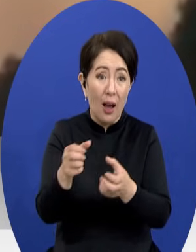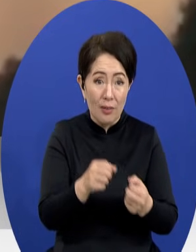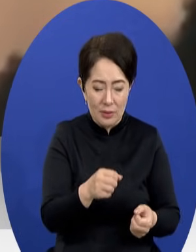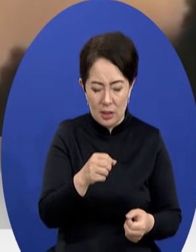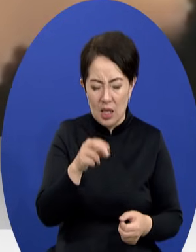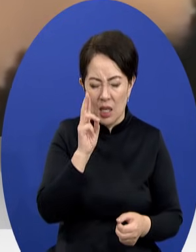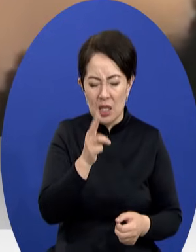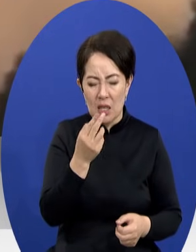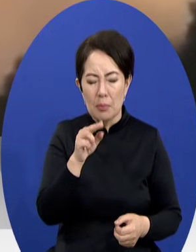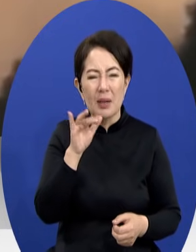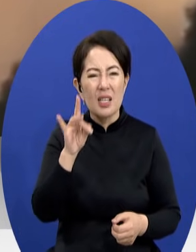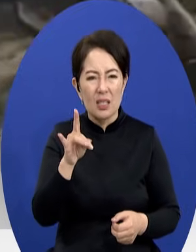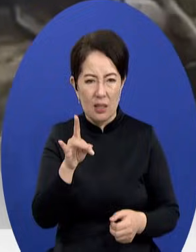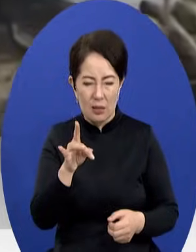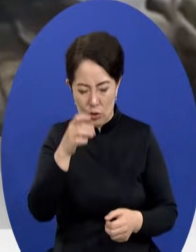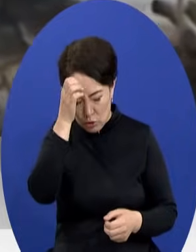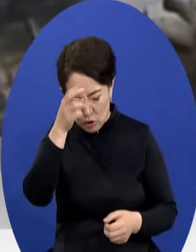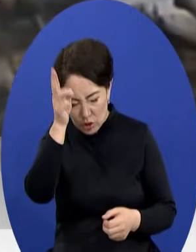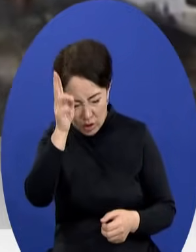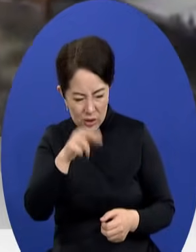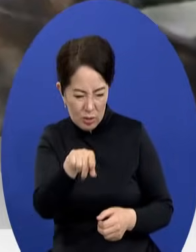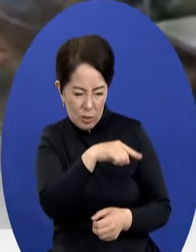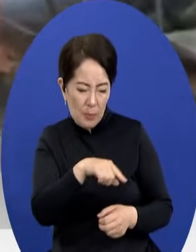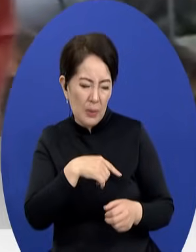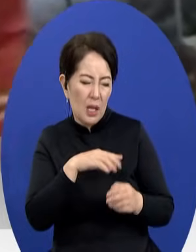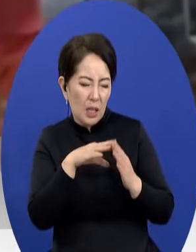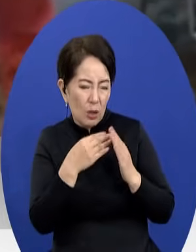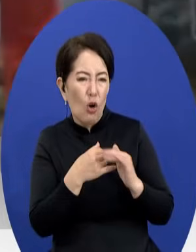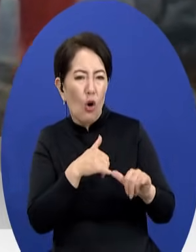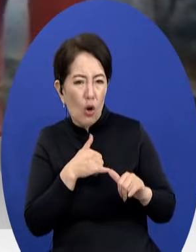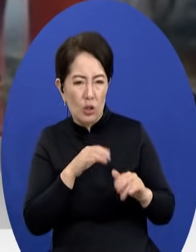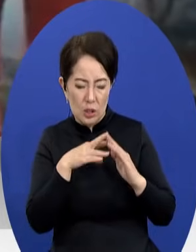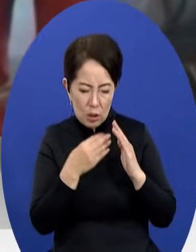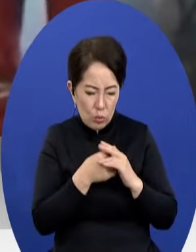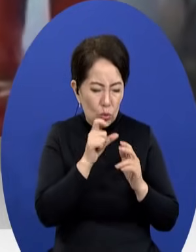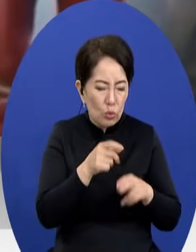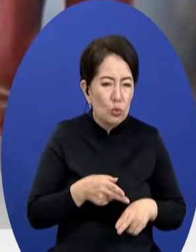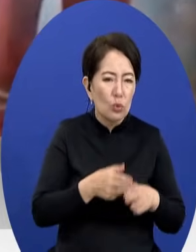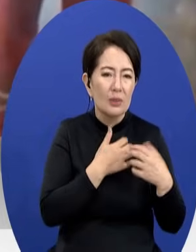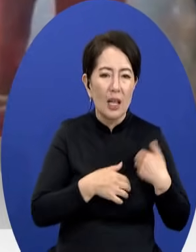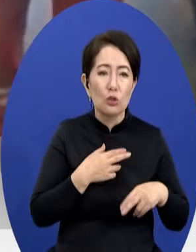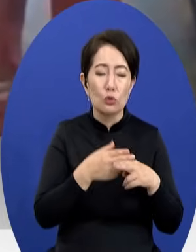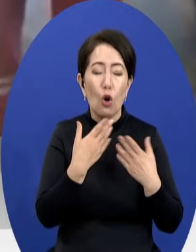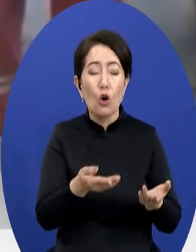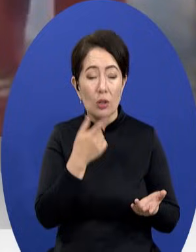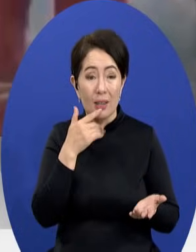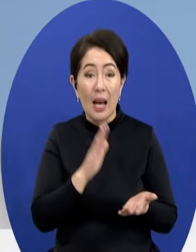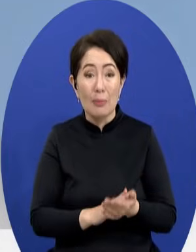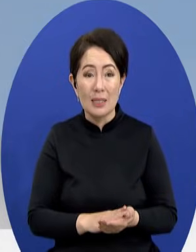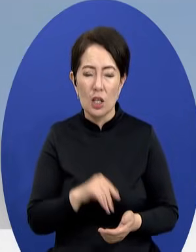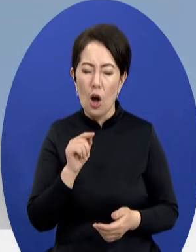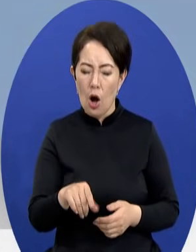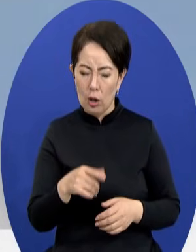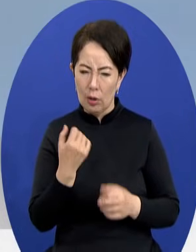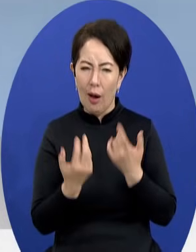ерхлэгч төмөрийн улмаас хохирол амссан иргэд болон тэдний гэр бүлд яаралтай тусламжийг үзүүлнэ гэсэн амлалтыг өгөөд байна. Одоогоор энэ